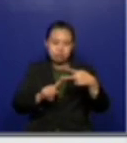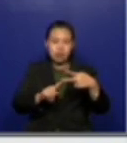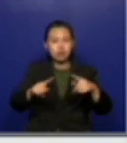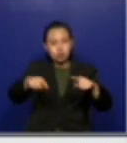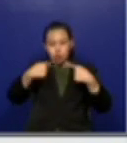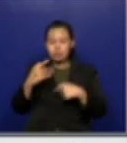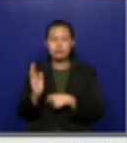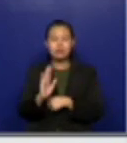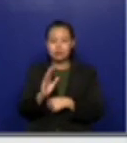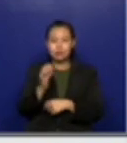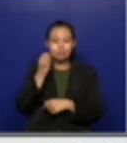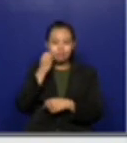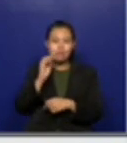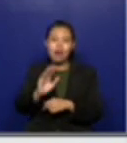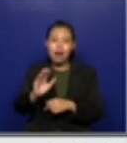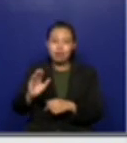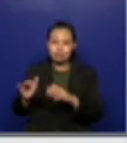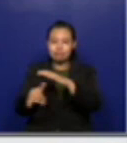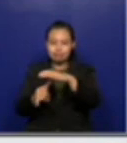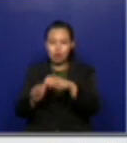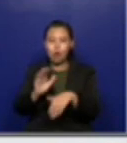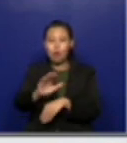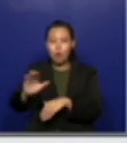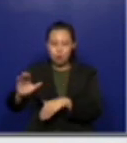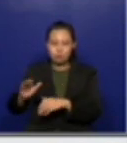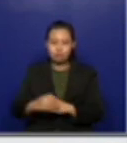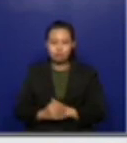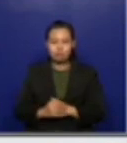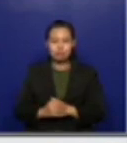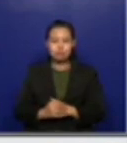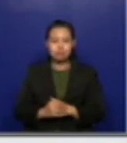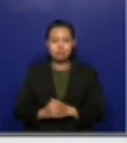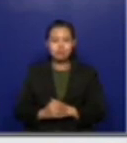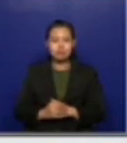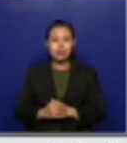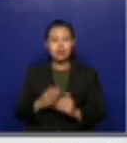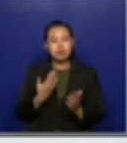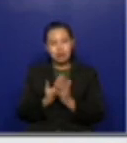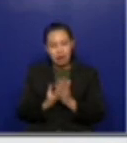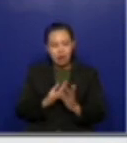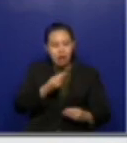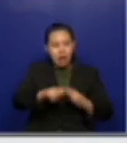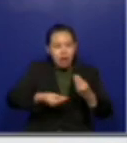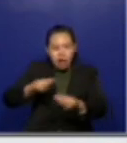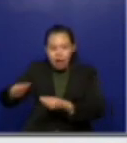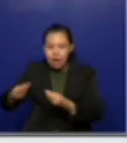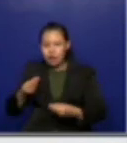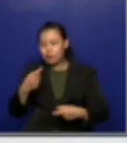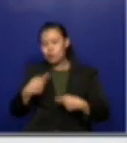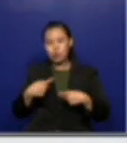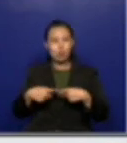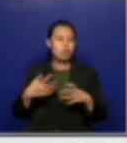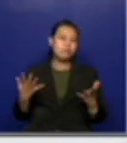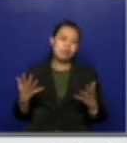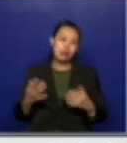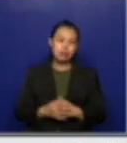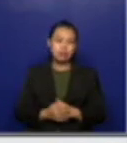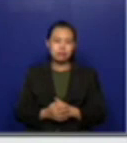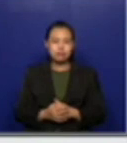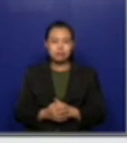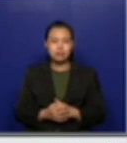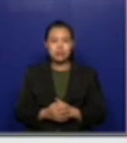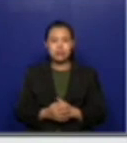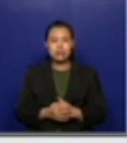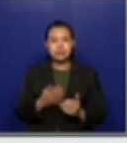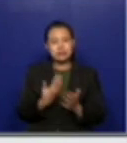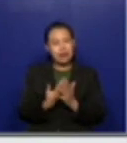าครับแต่ท่านประธานที่เคารพครับเวลาที่ท่านคิดจะแจกเงินเนี่ยนะมันไม่ยากหรอกแจกก็ไม่มีความ